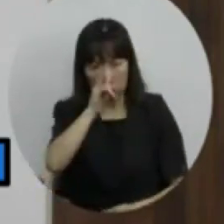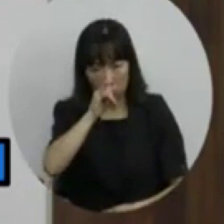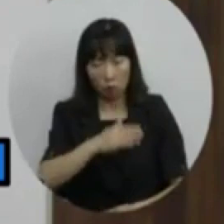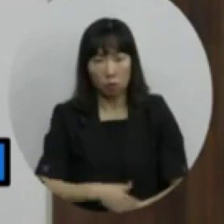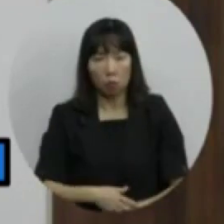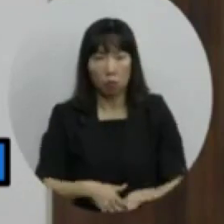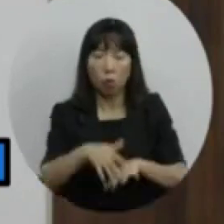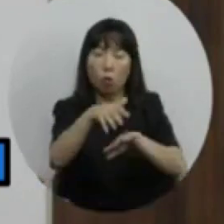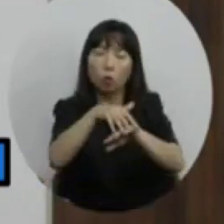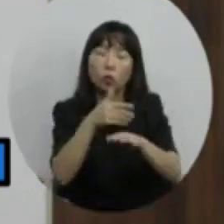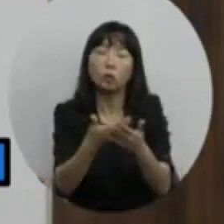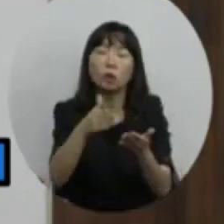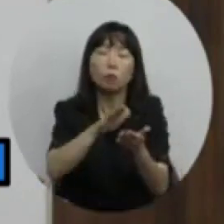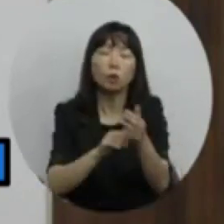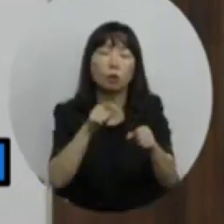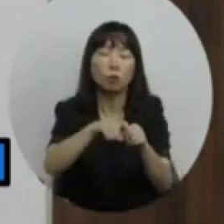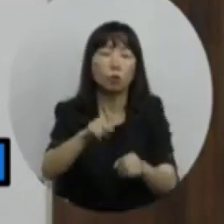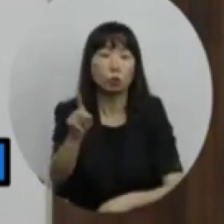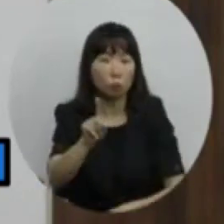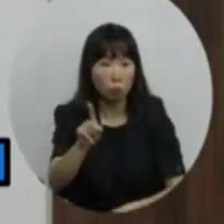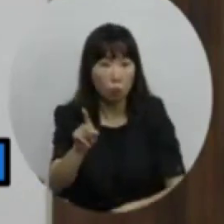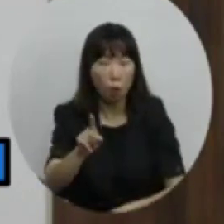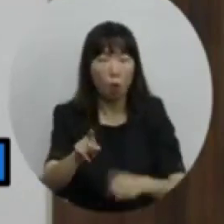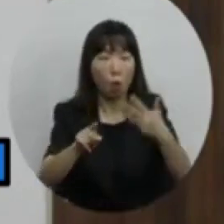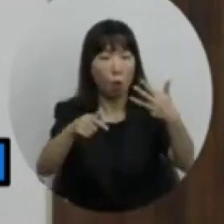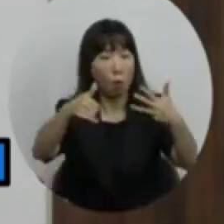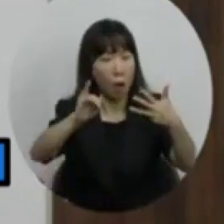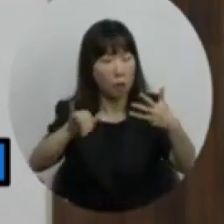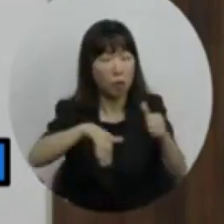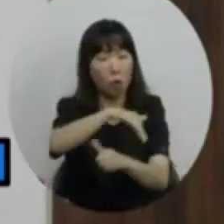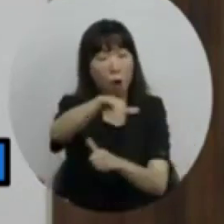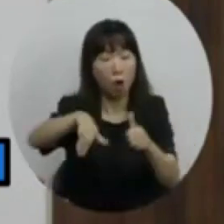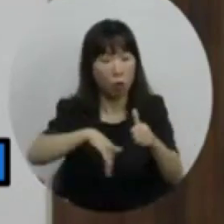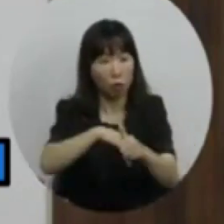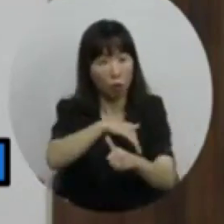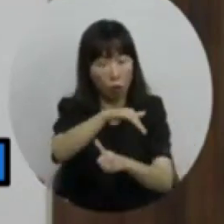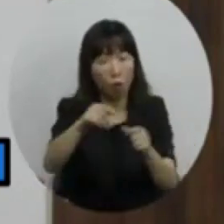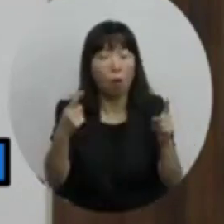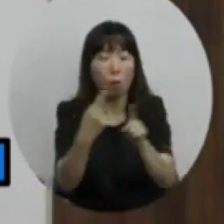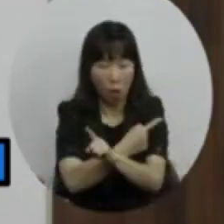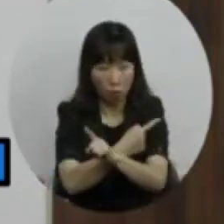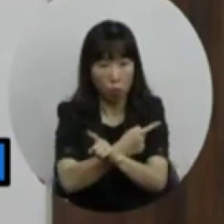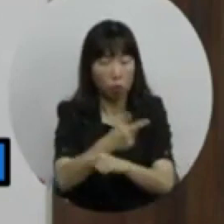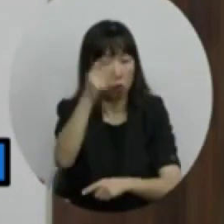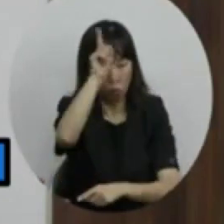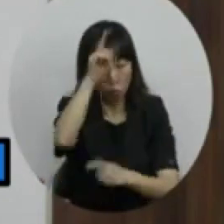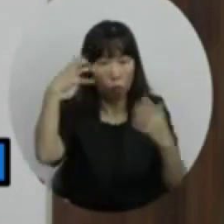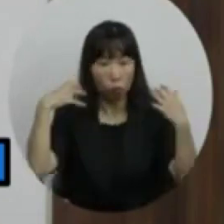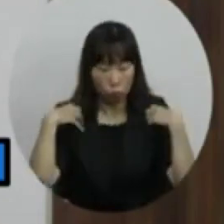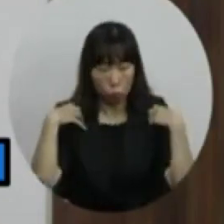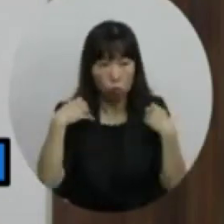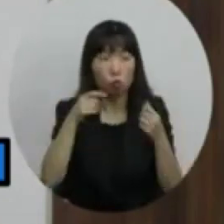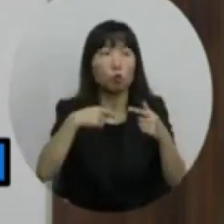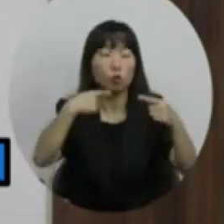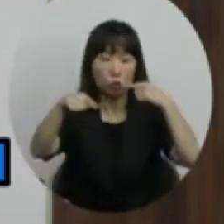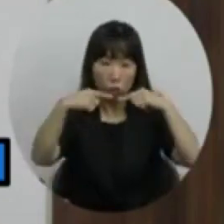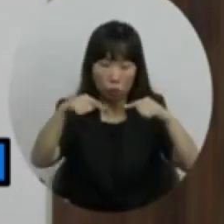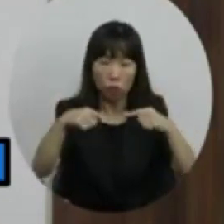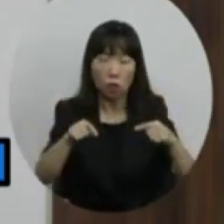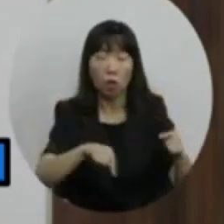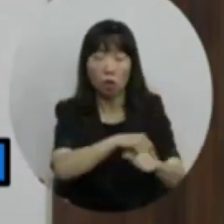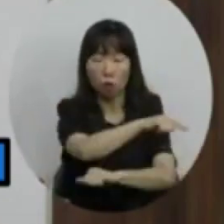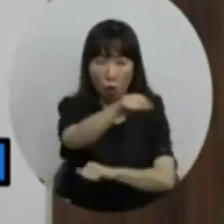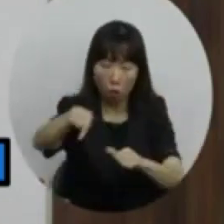조직 개편의 목적은 민선 8기 환경 변화에 따른 정부 정책 및 행정 수요를 반영하여